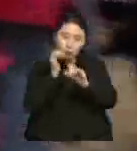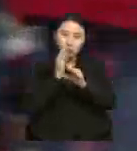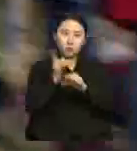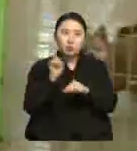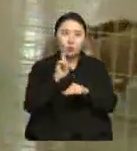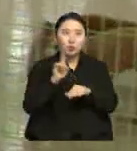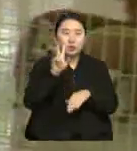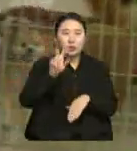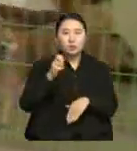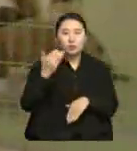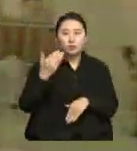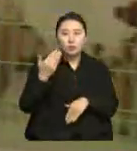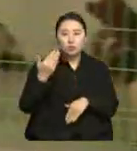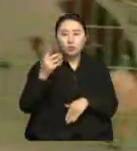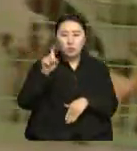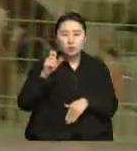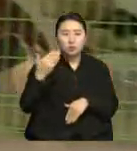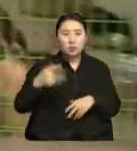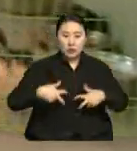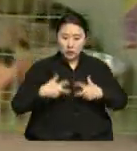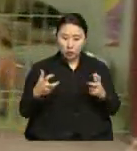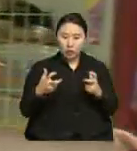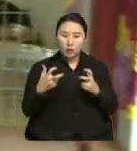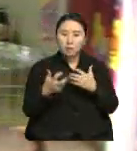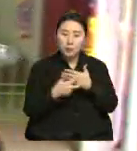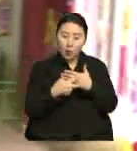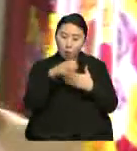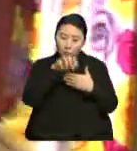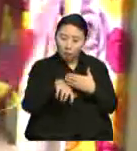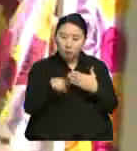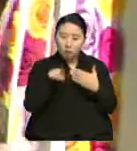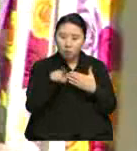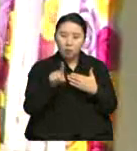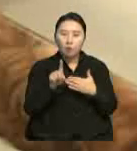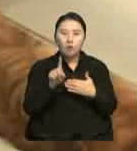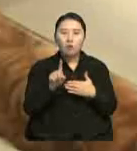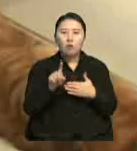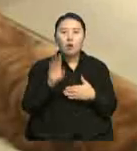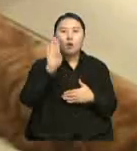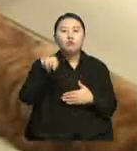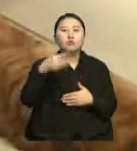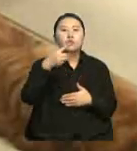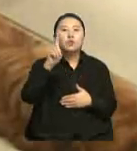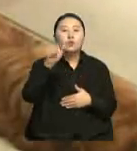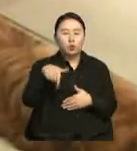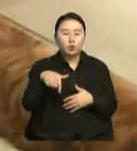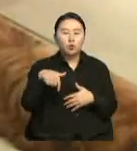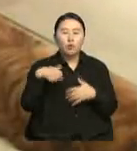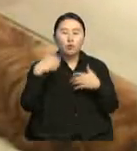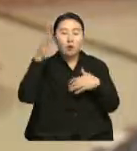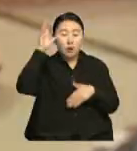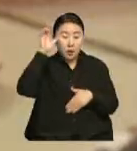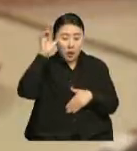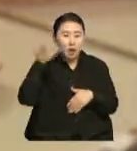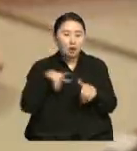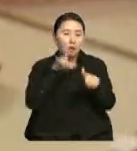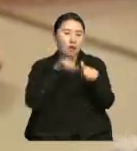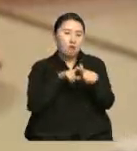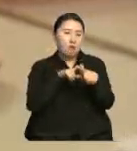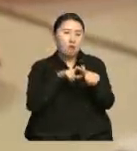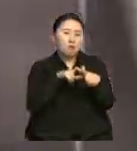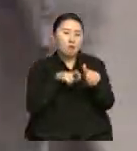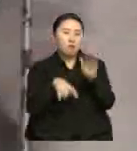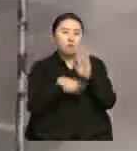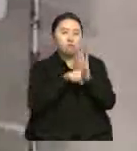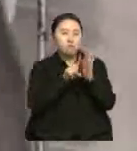인터뷰에서 지난 19일 경기도 성남의 한 동물병원에서 프렌치 불독 품종의 개가 코로나19에 양성